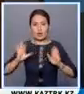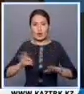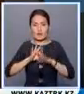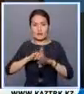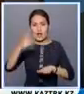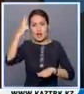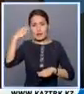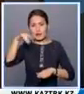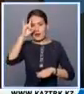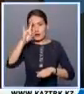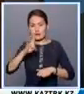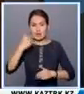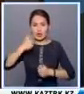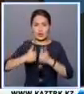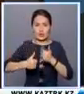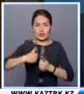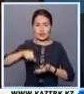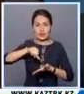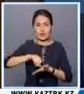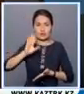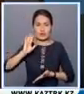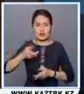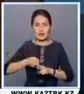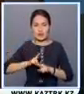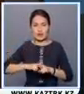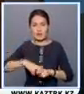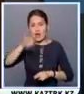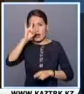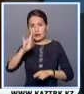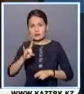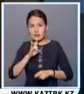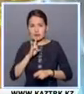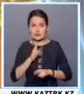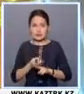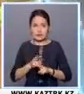сіздер Бельгиямен бәсекелестікке түсесіздер. Осы бәсекелестікте сіздерге сәттілік тілеймін.